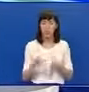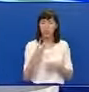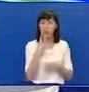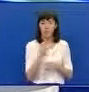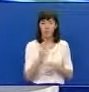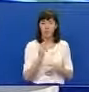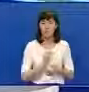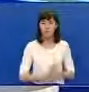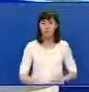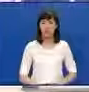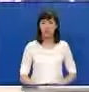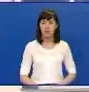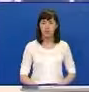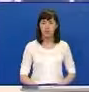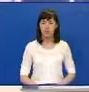тарқатып айтады.